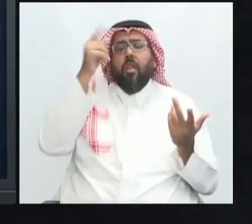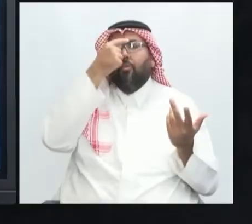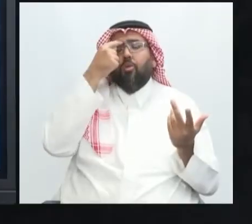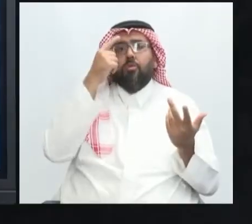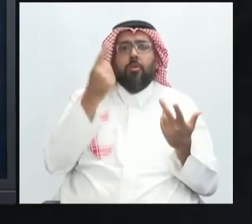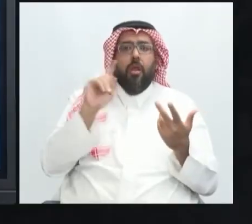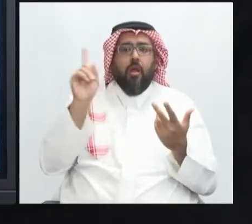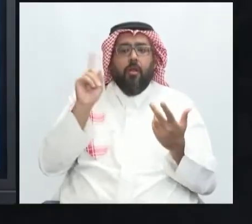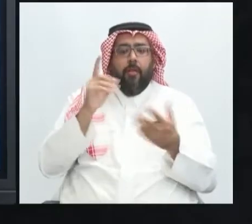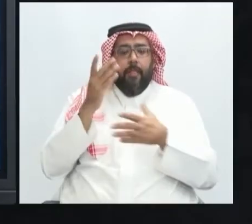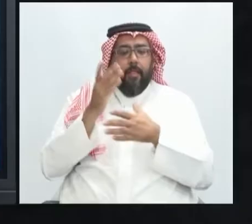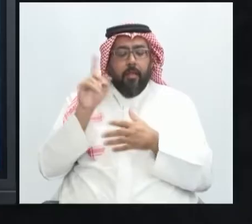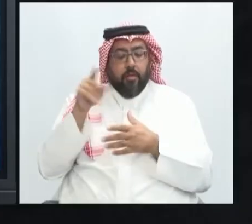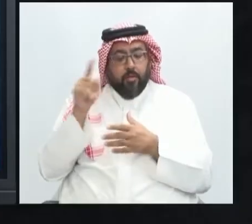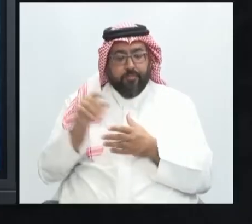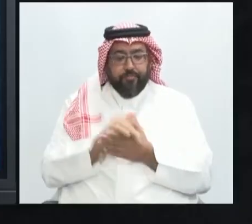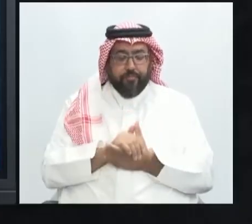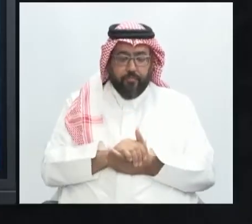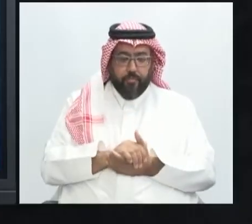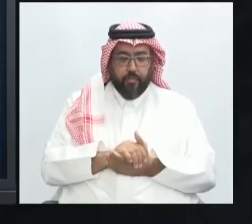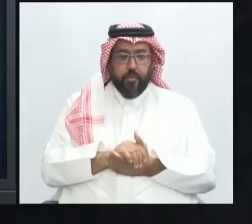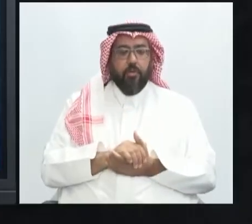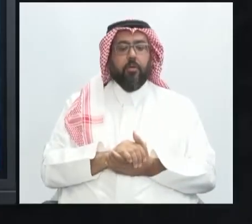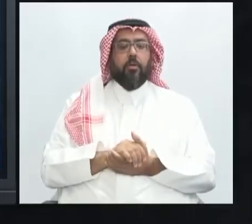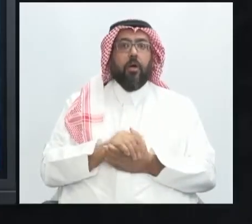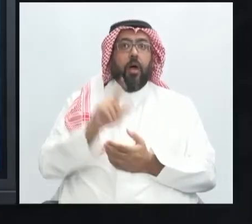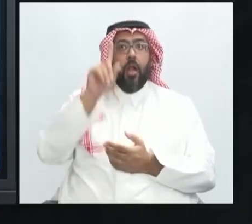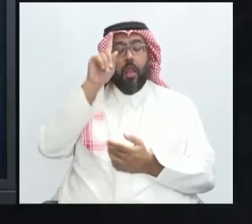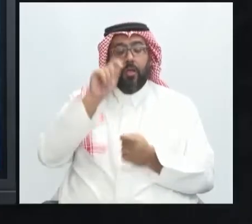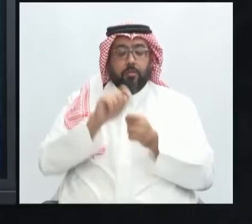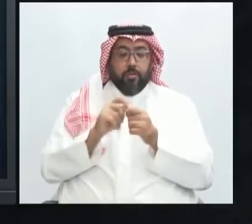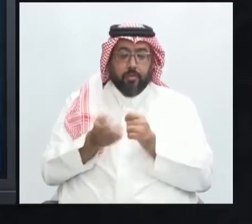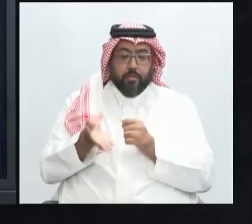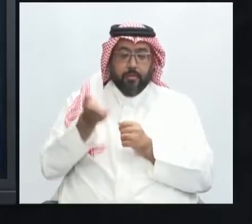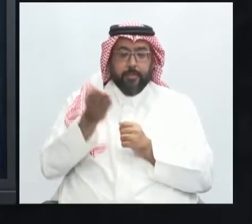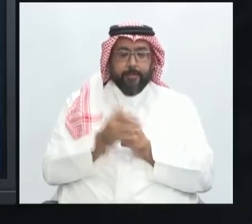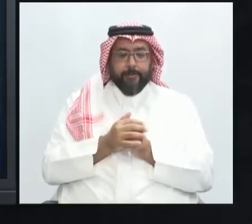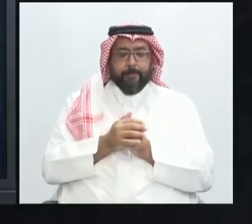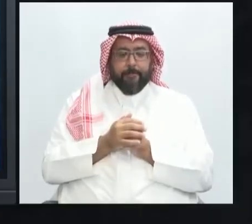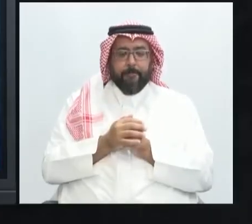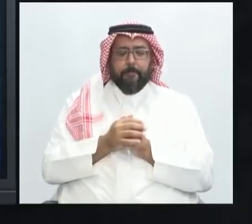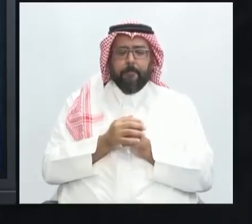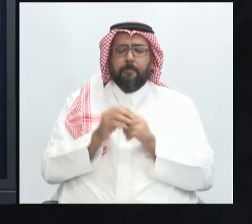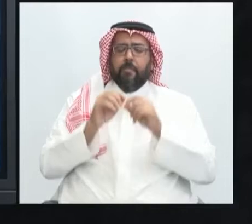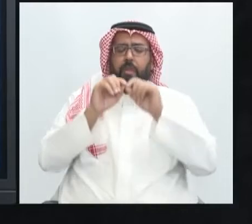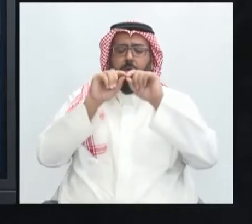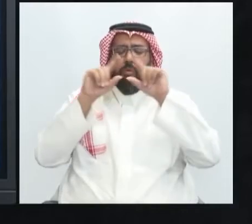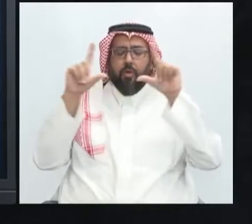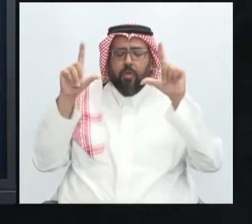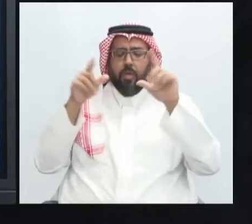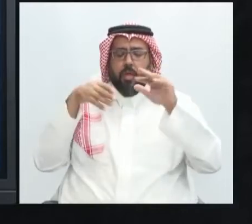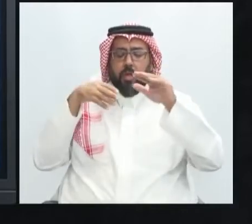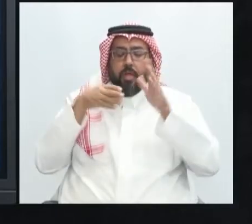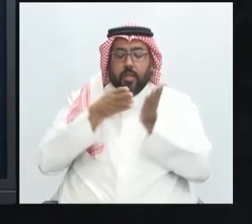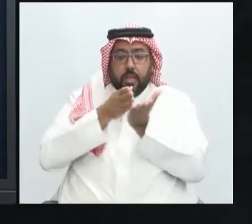بالسبب ممتاز لان الله سبحانه وتعالى بين لنا طريق